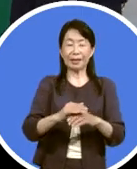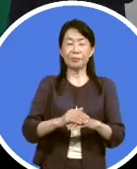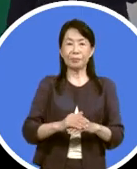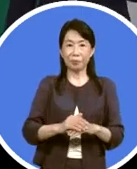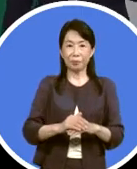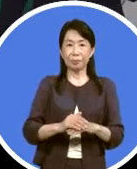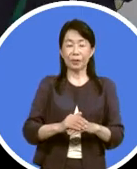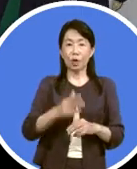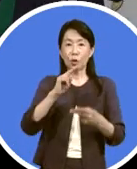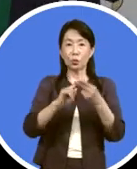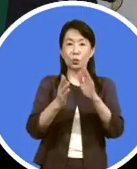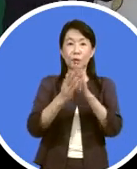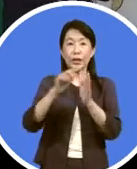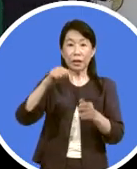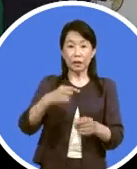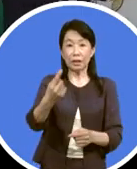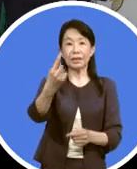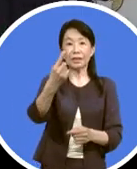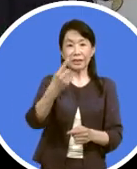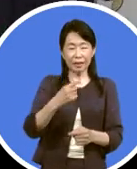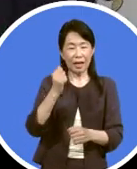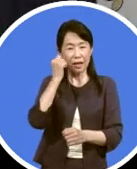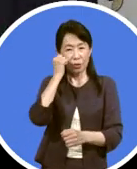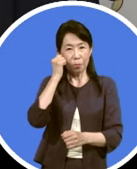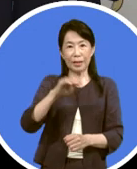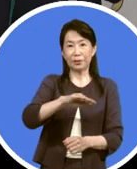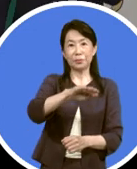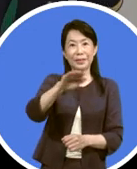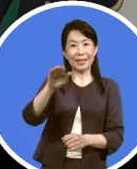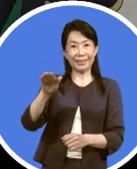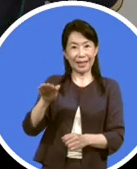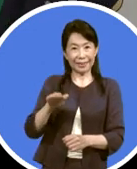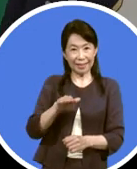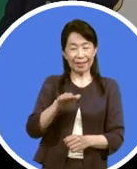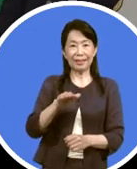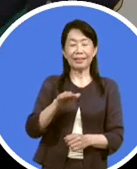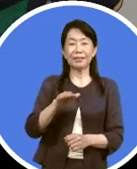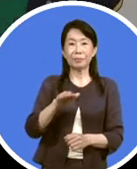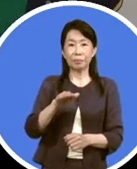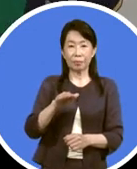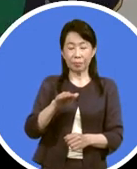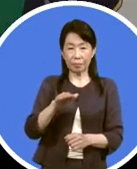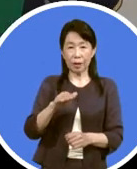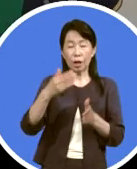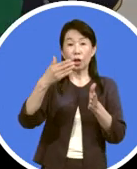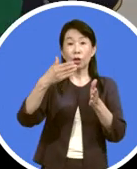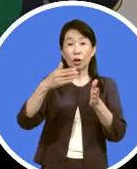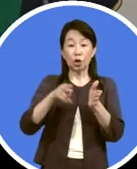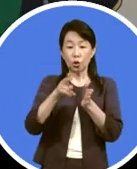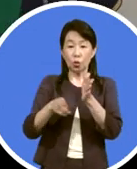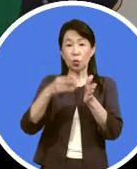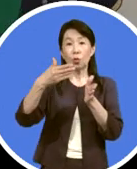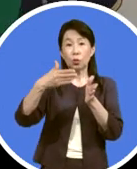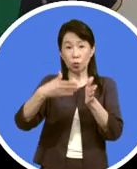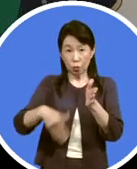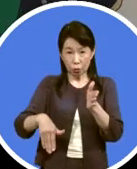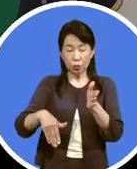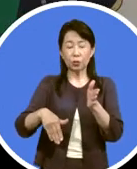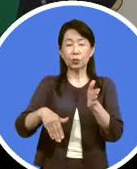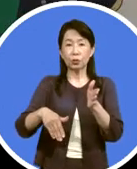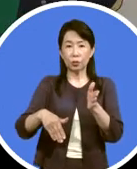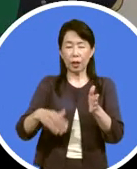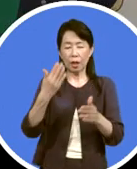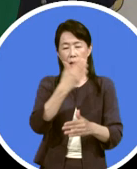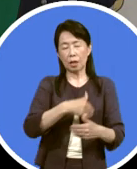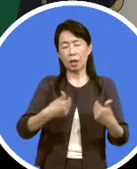も福井県にですねお泊まりに来られた皆さんこういった方々でり口のところでですねもしくは途中でも